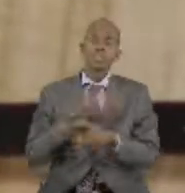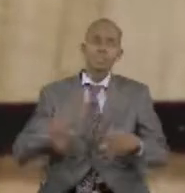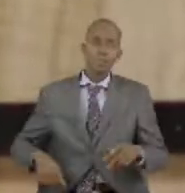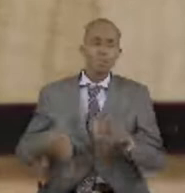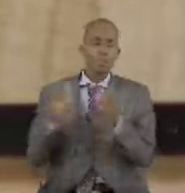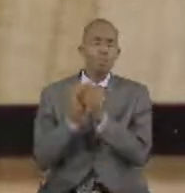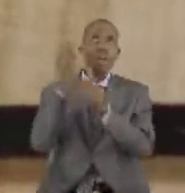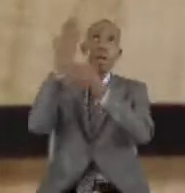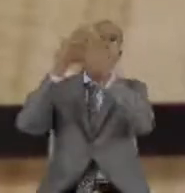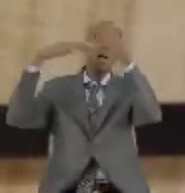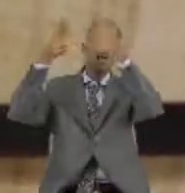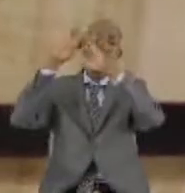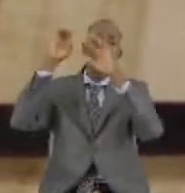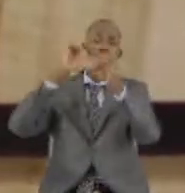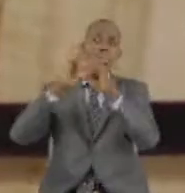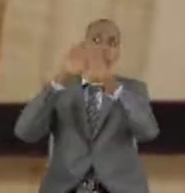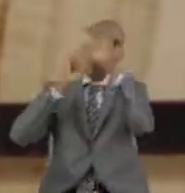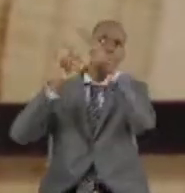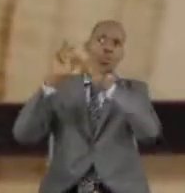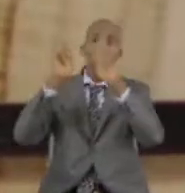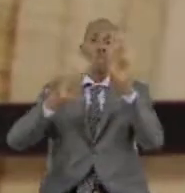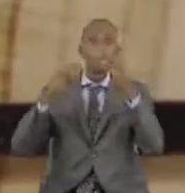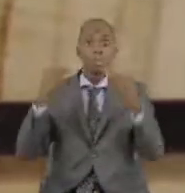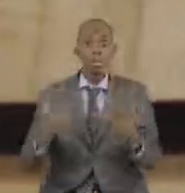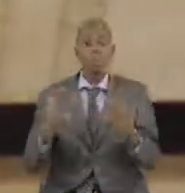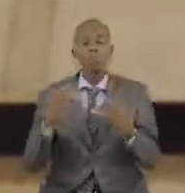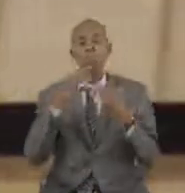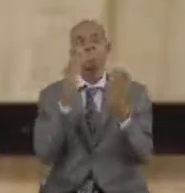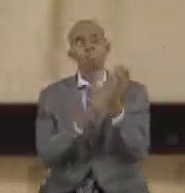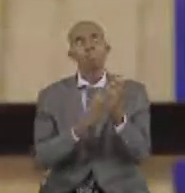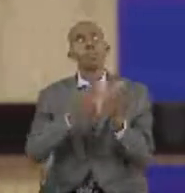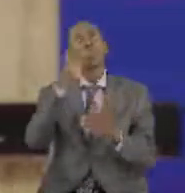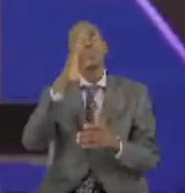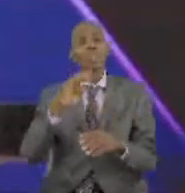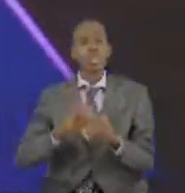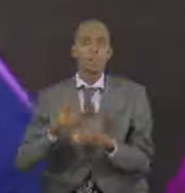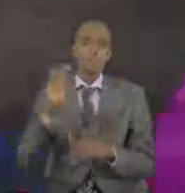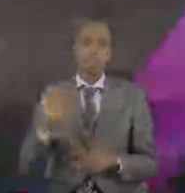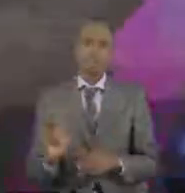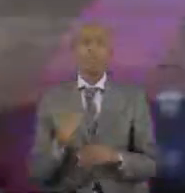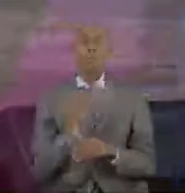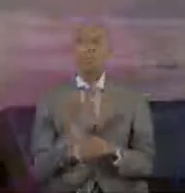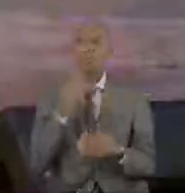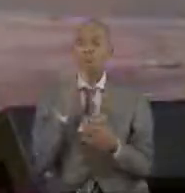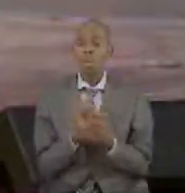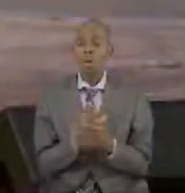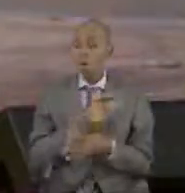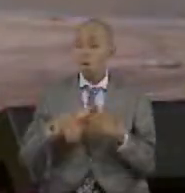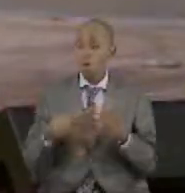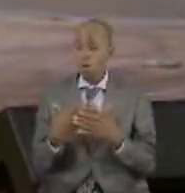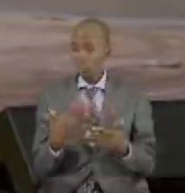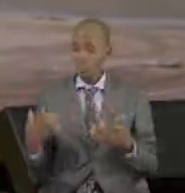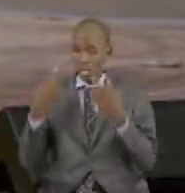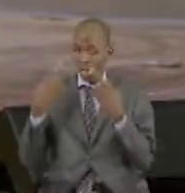l'éternité en vue sachant et le glorifier dieu à son sujet métairie dim et nous dit que cela lui arrivait